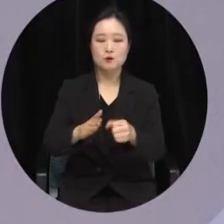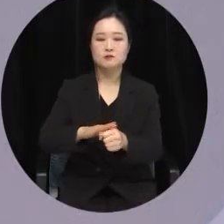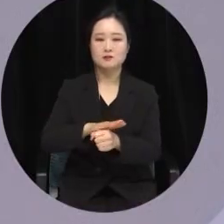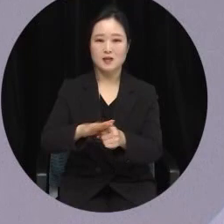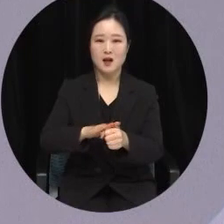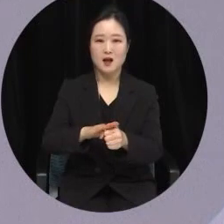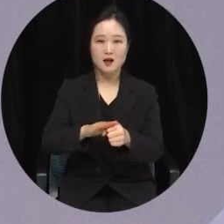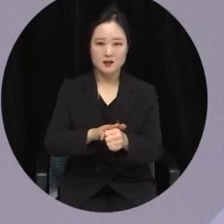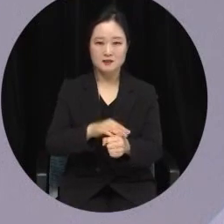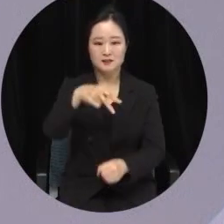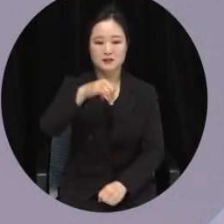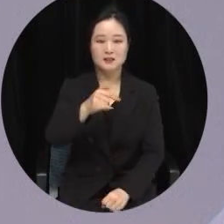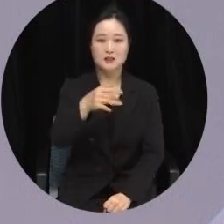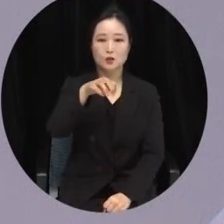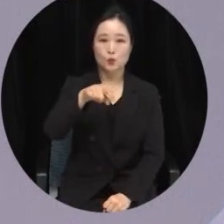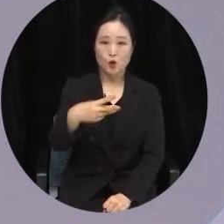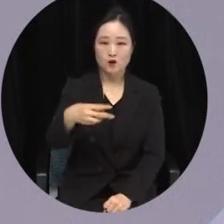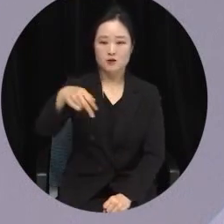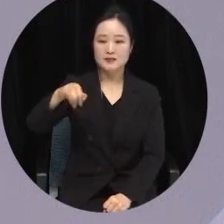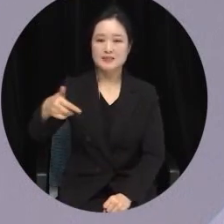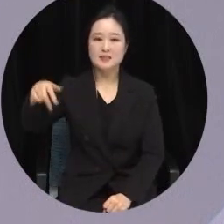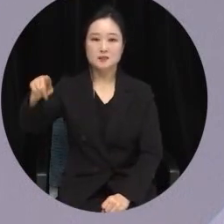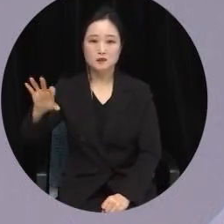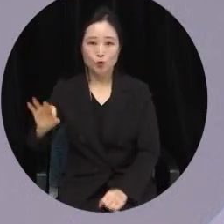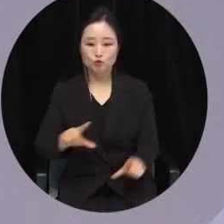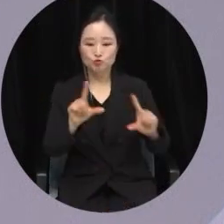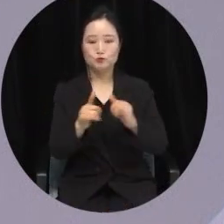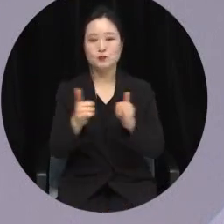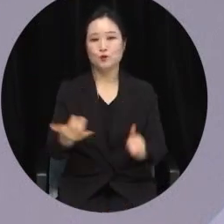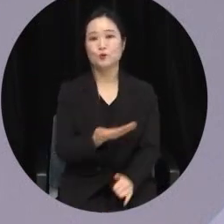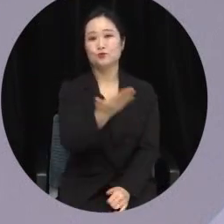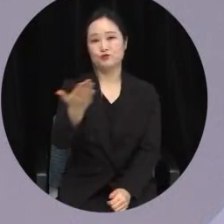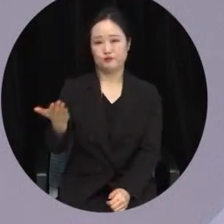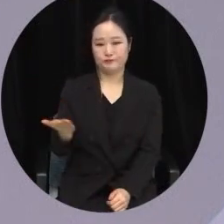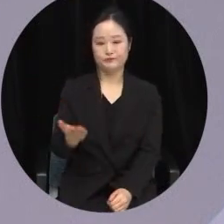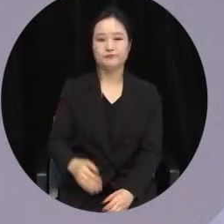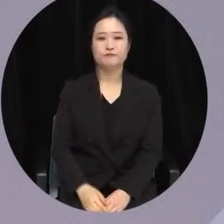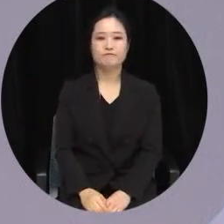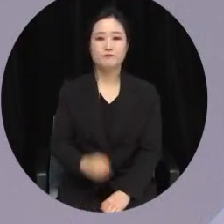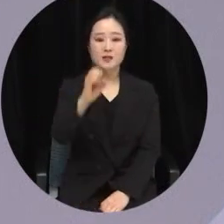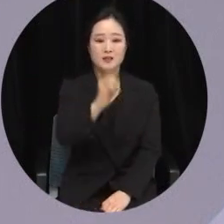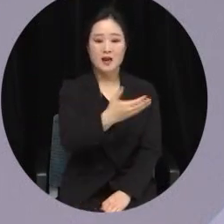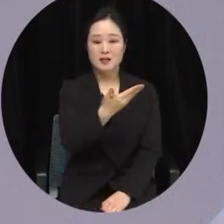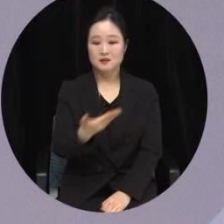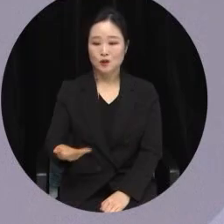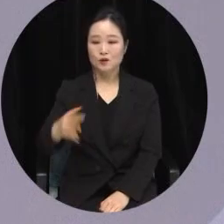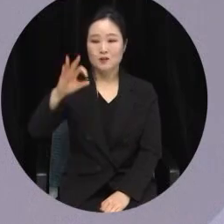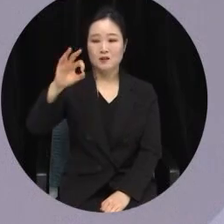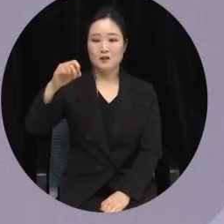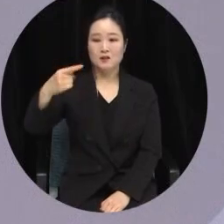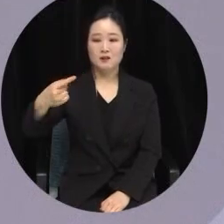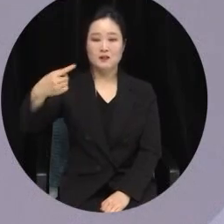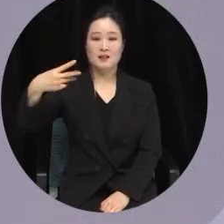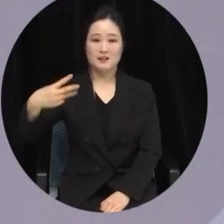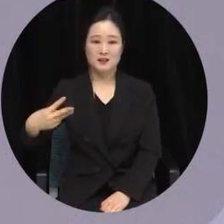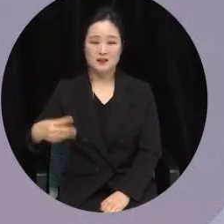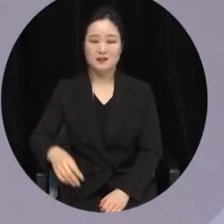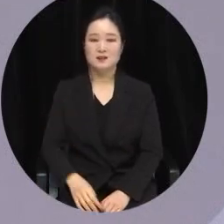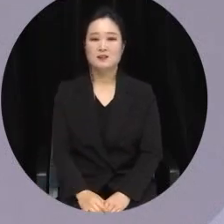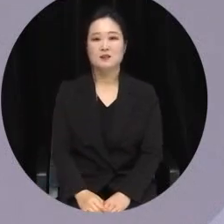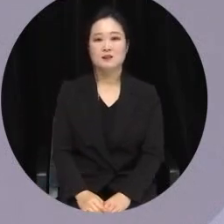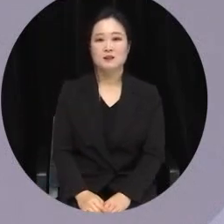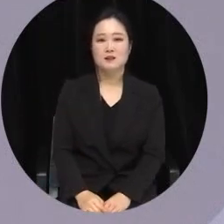사랑하는 신월동 신영동 주민 여러분, 우리 양천을 오랜 침묵